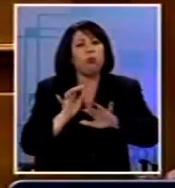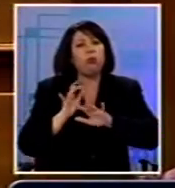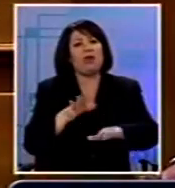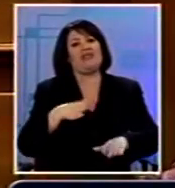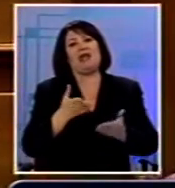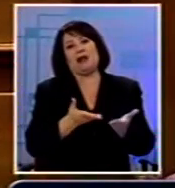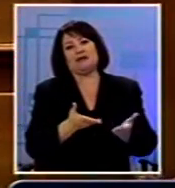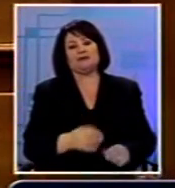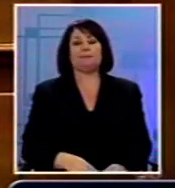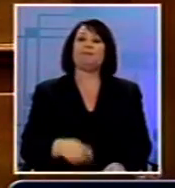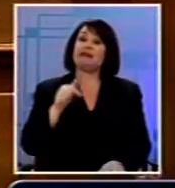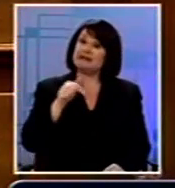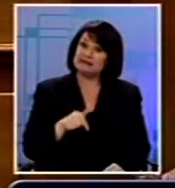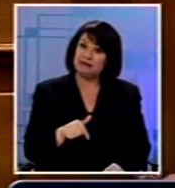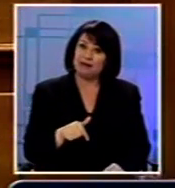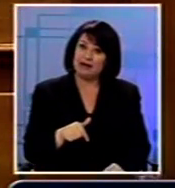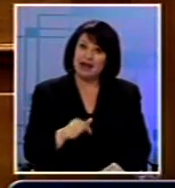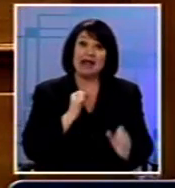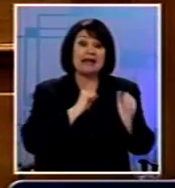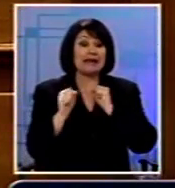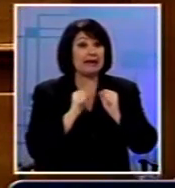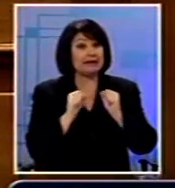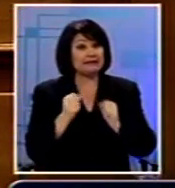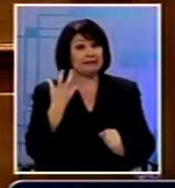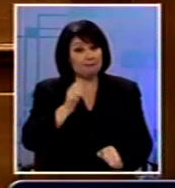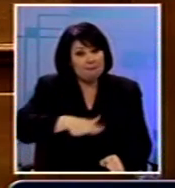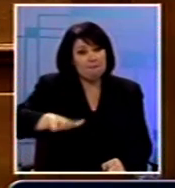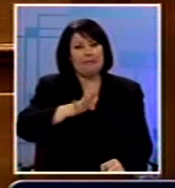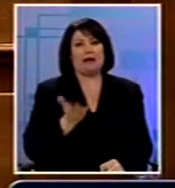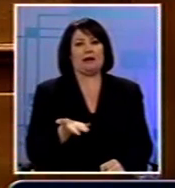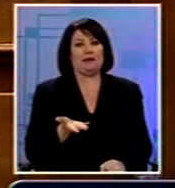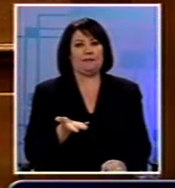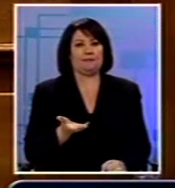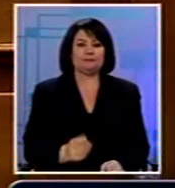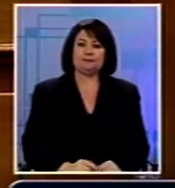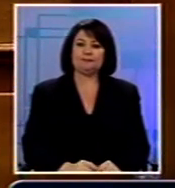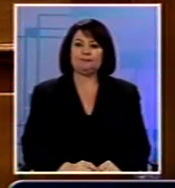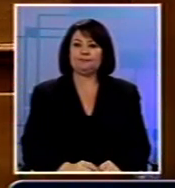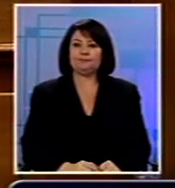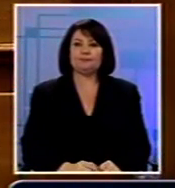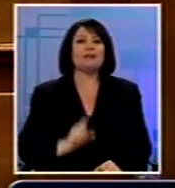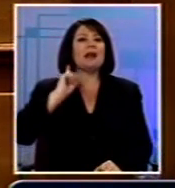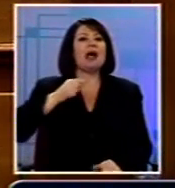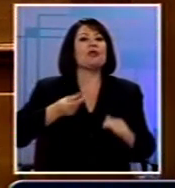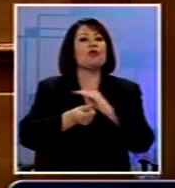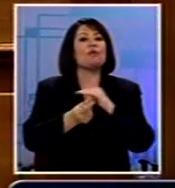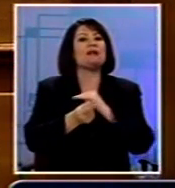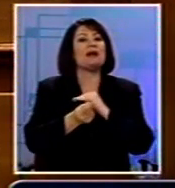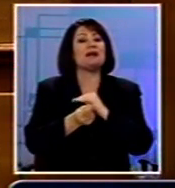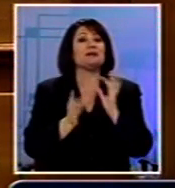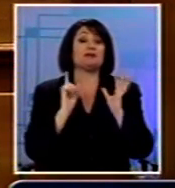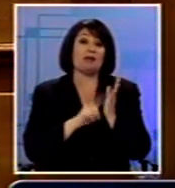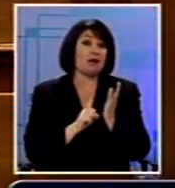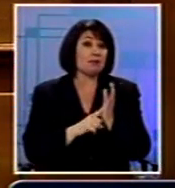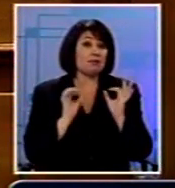δημοσίου. Σήμερα, με την κρίση που υπάρχει γύρω μας, ο αριθμός των λαθρομεταναστών θα έπρεπε